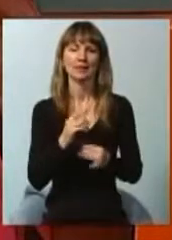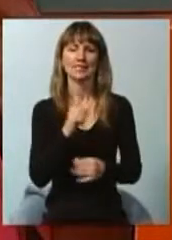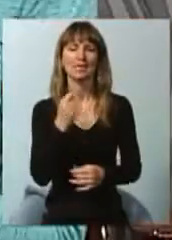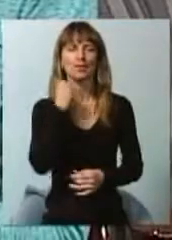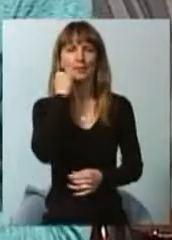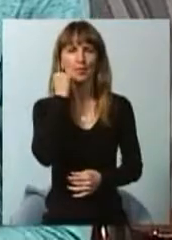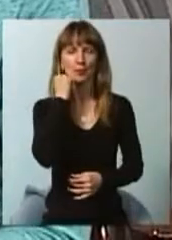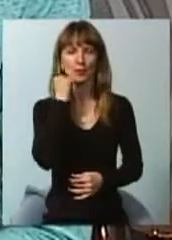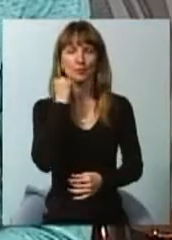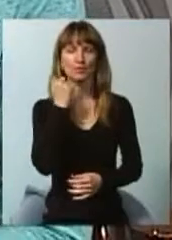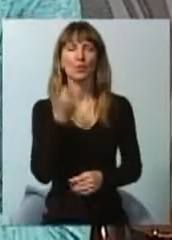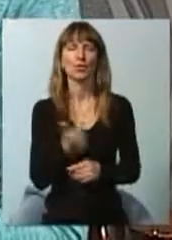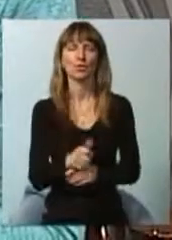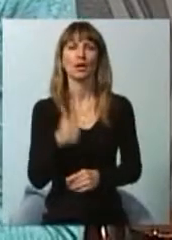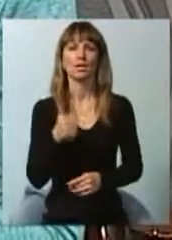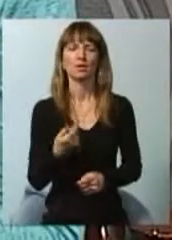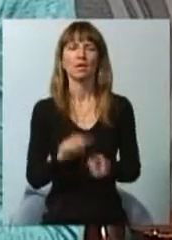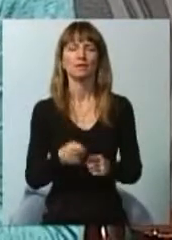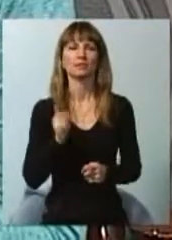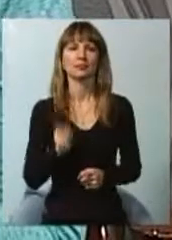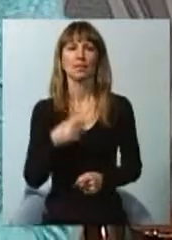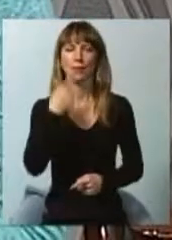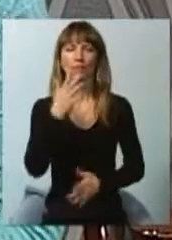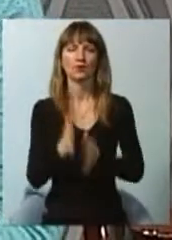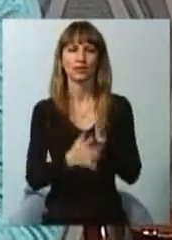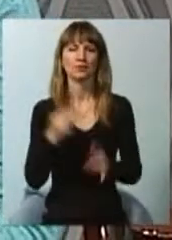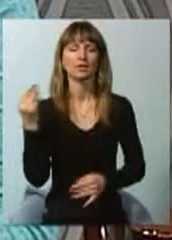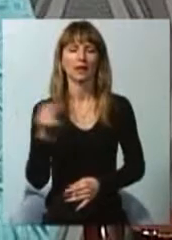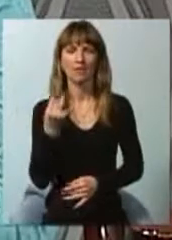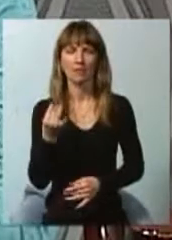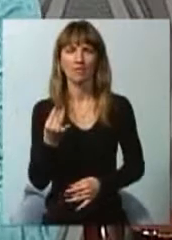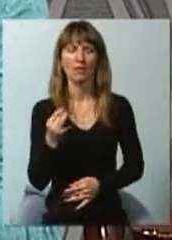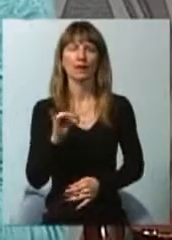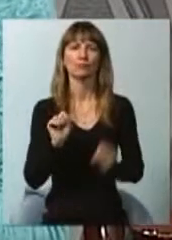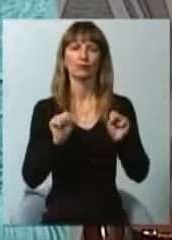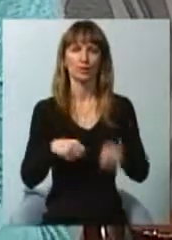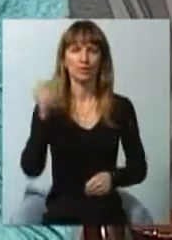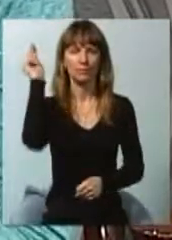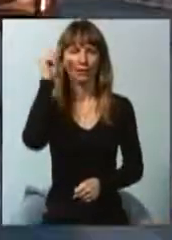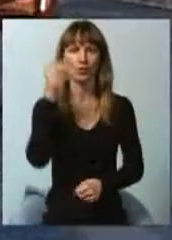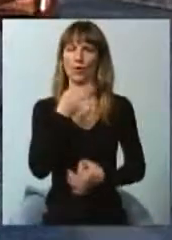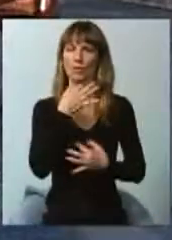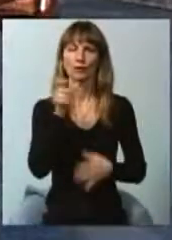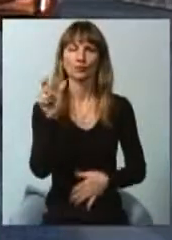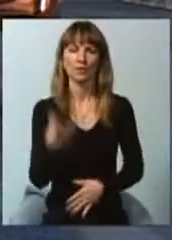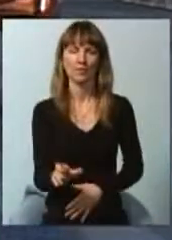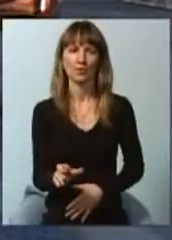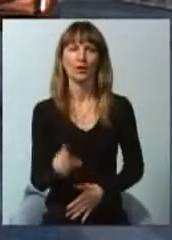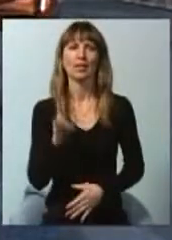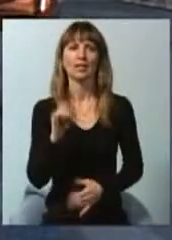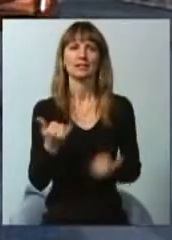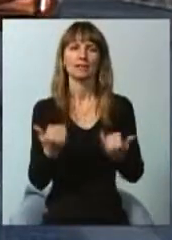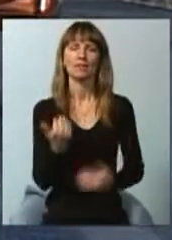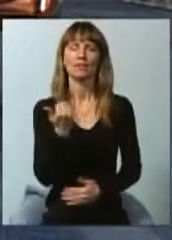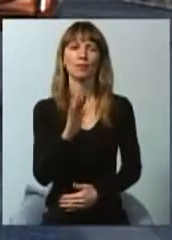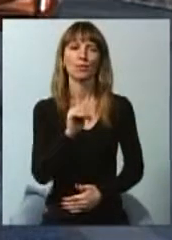бабусею. Так, дуже добре. Це дійсно мова жестів, вона цікава і можна її вивчити будь-кому. Ну, а на сьогодні ми з